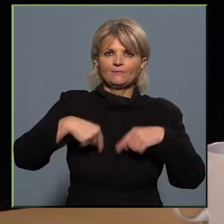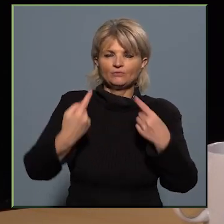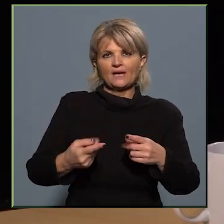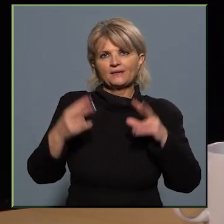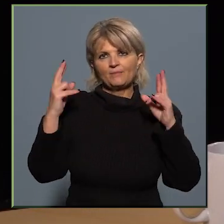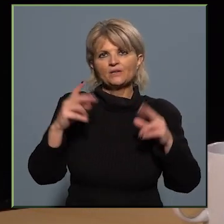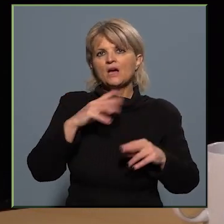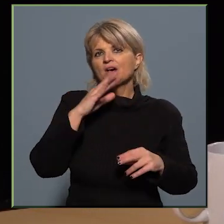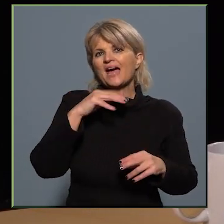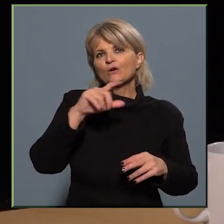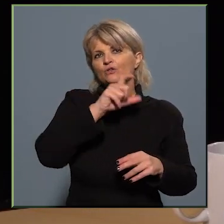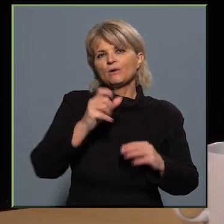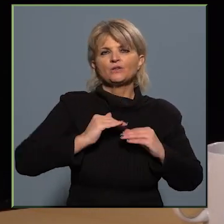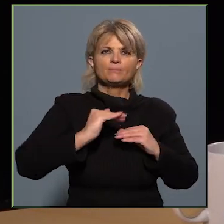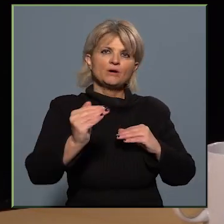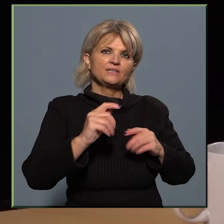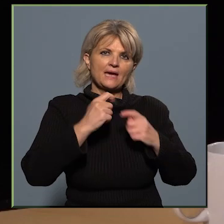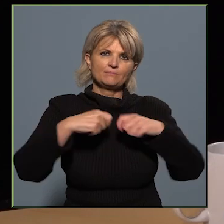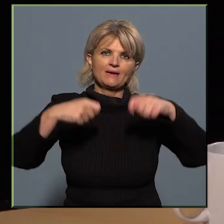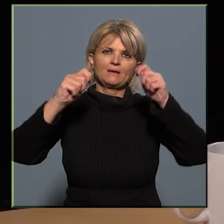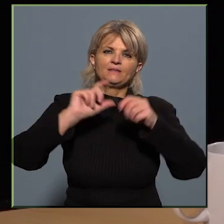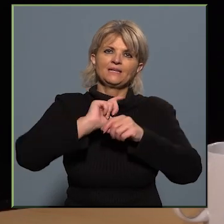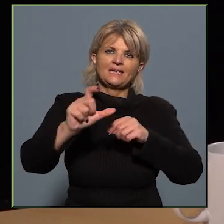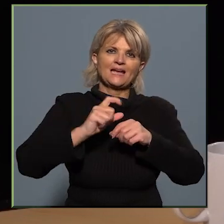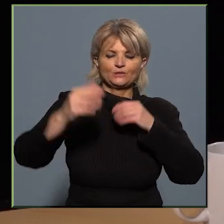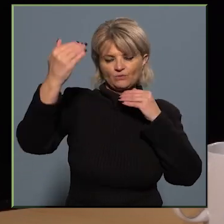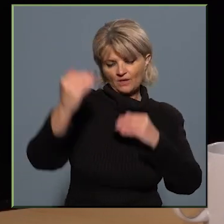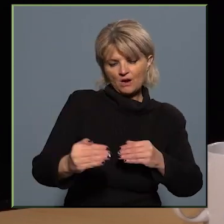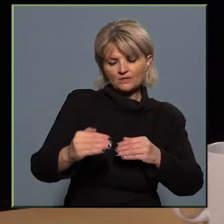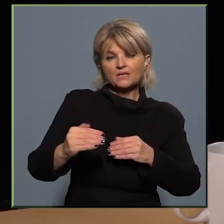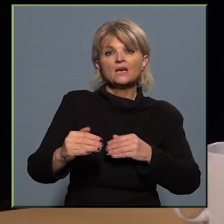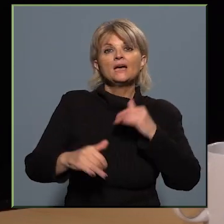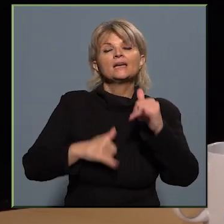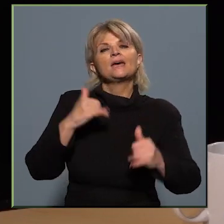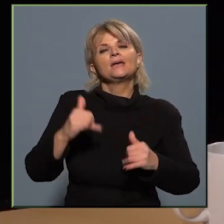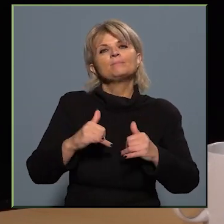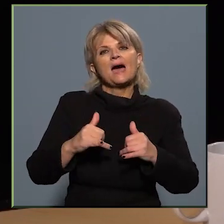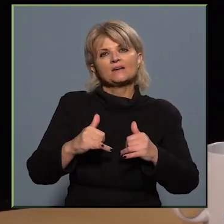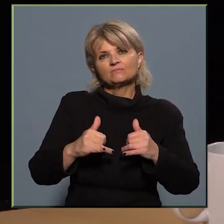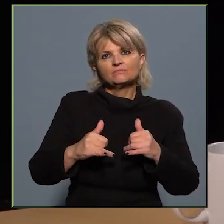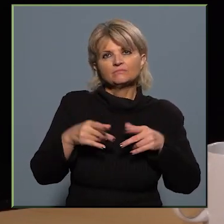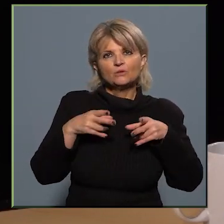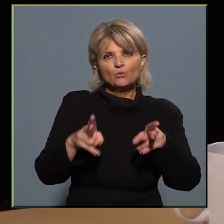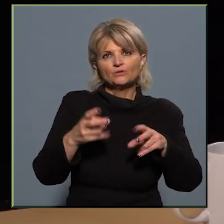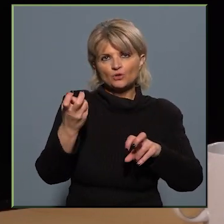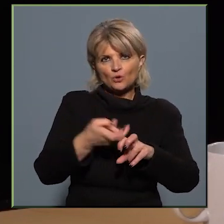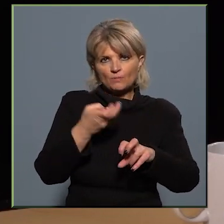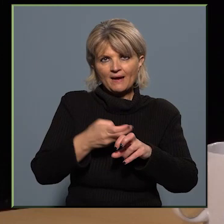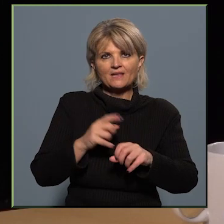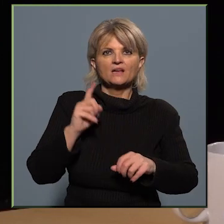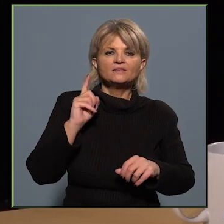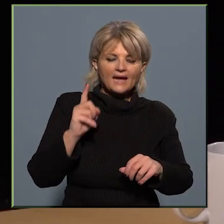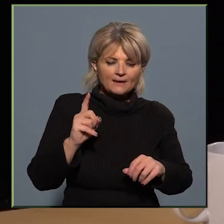Rákospatak partján megépíti a hiányzó szakaszt a kerékpárútból Kőbányán. nem. Azonban minden ilyen létesítmény, ami egy